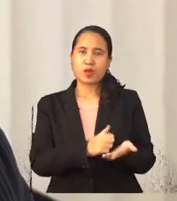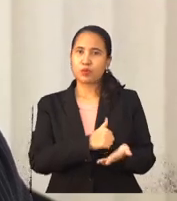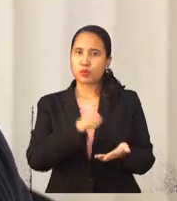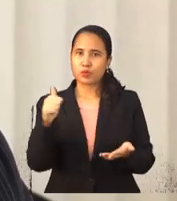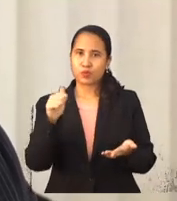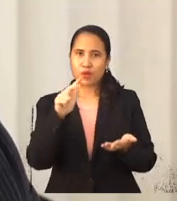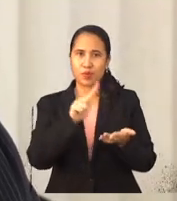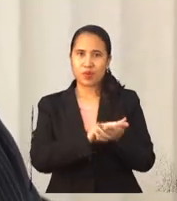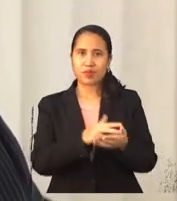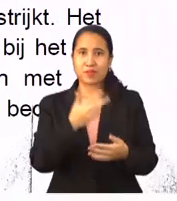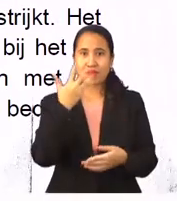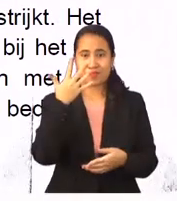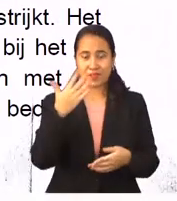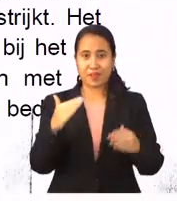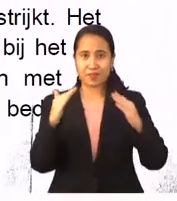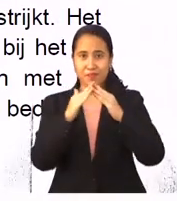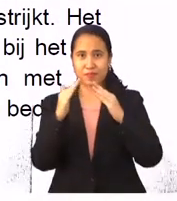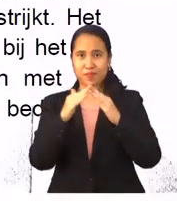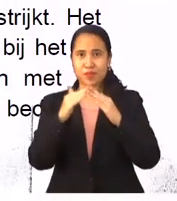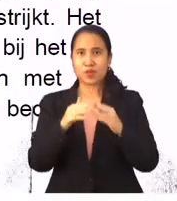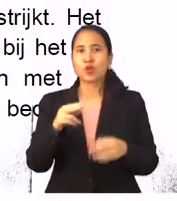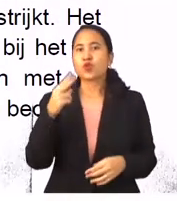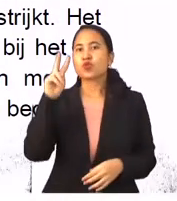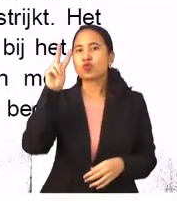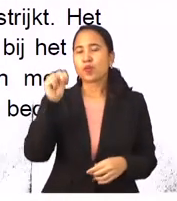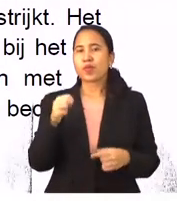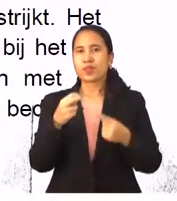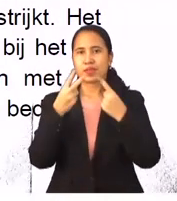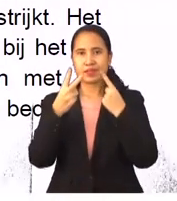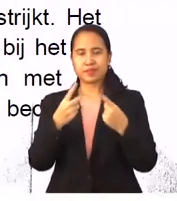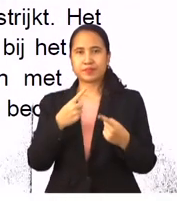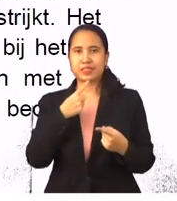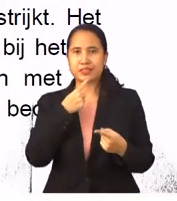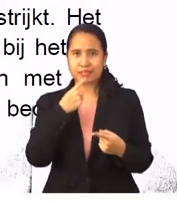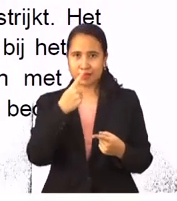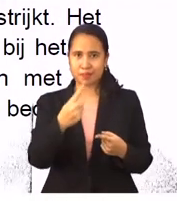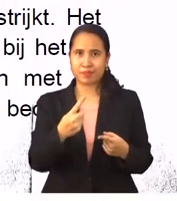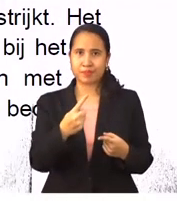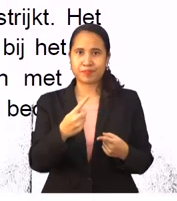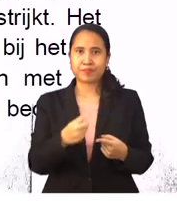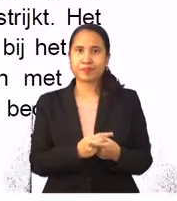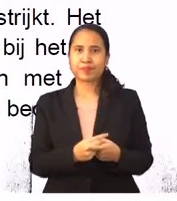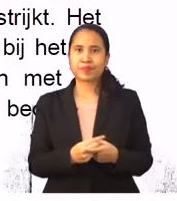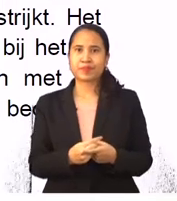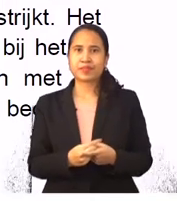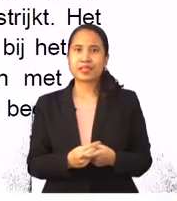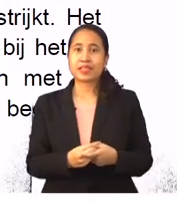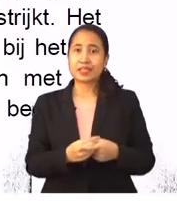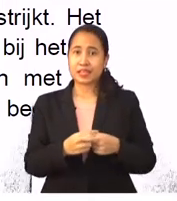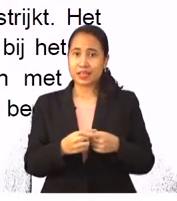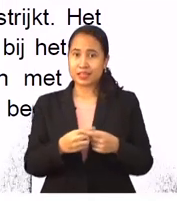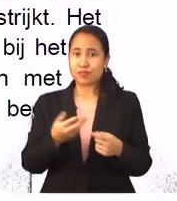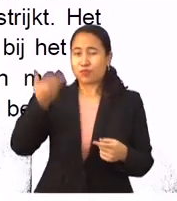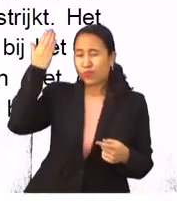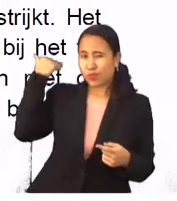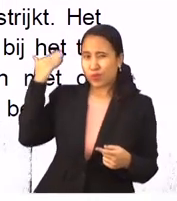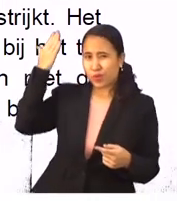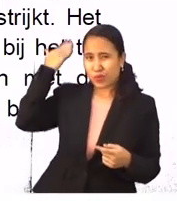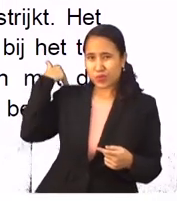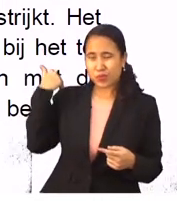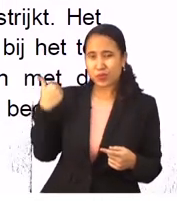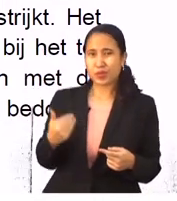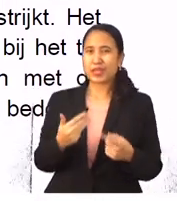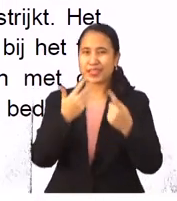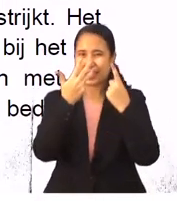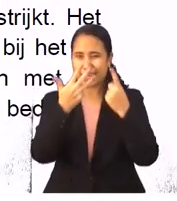de wet van 5 april 2012 is aangegeven dat de jaren 80 onderdeel zijn van de periode van de geschiedenis van het